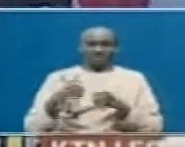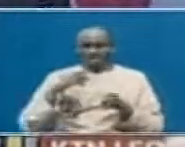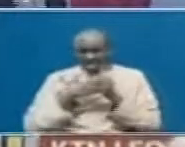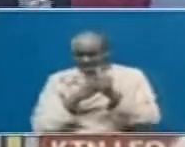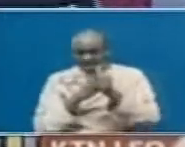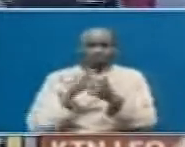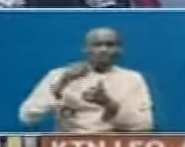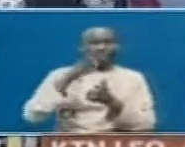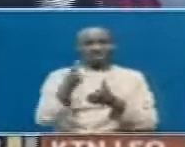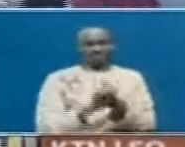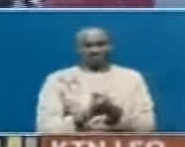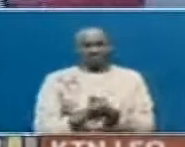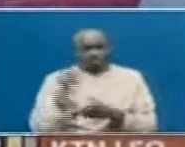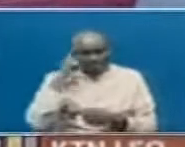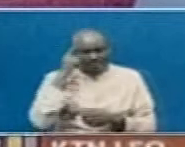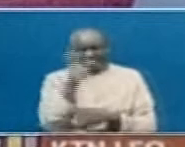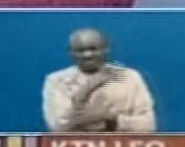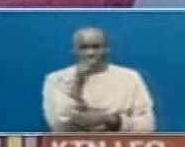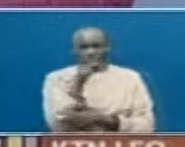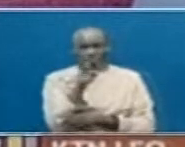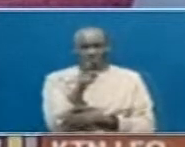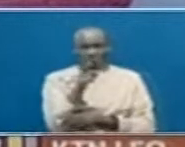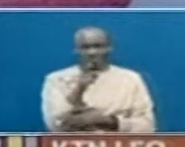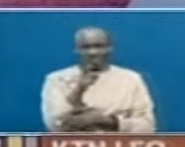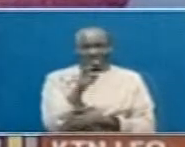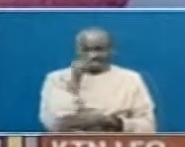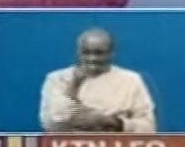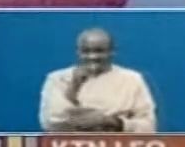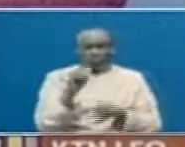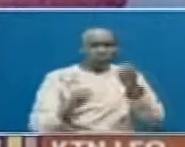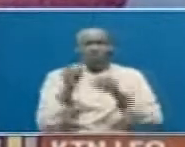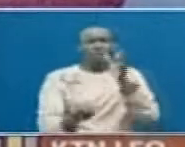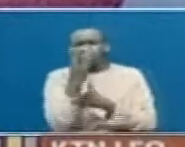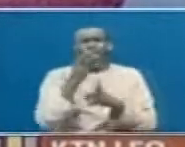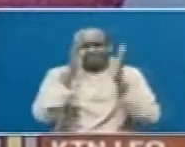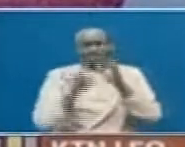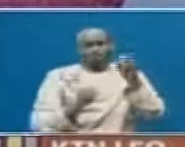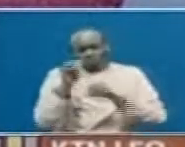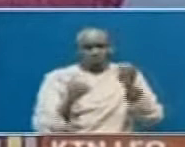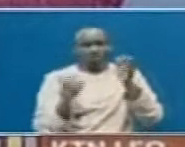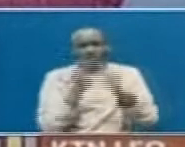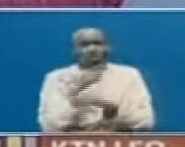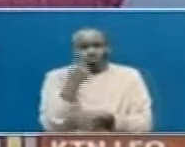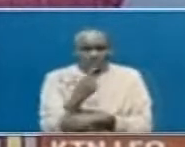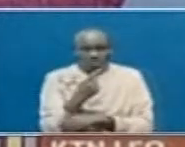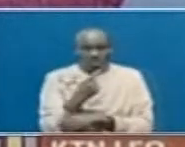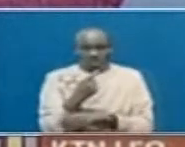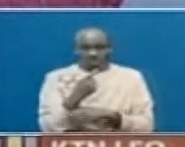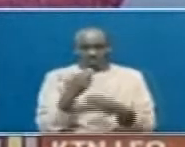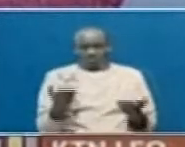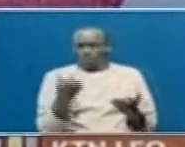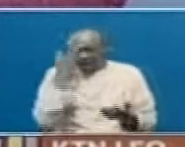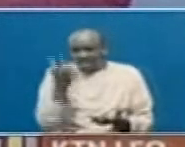twende mbele. Huo wimbo ulitungwa na nani? Wimbo ni mimi nilitunga.